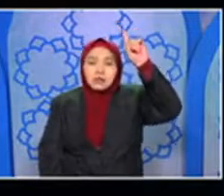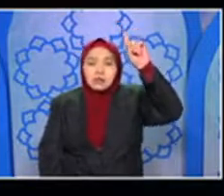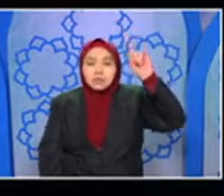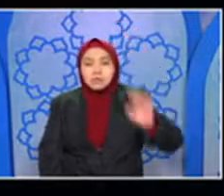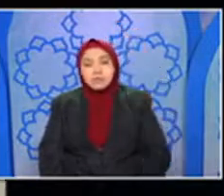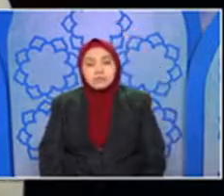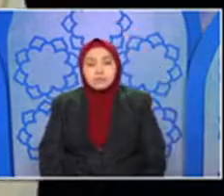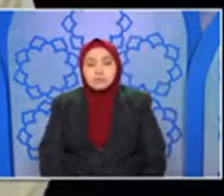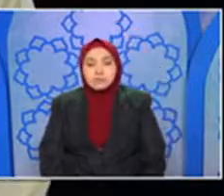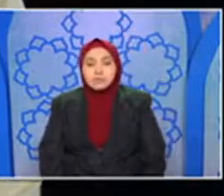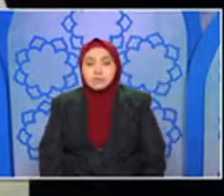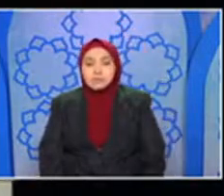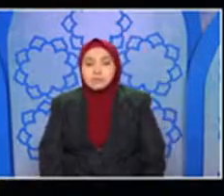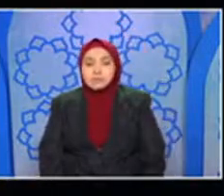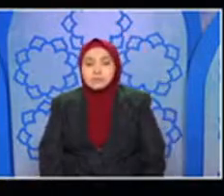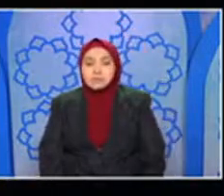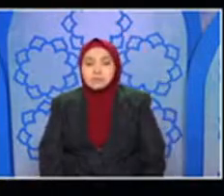Bismillahirrahmanirrahim.